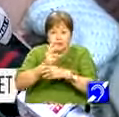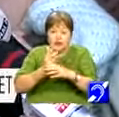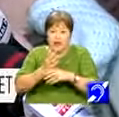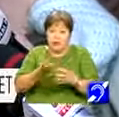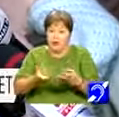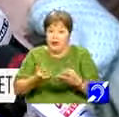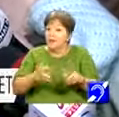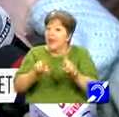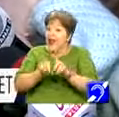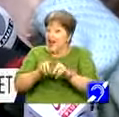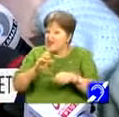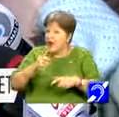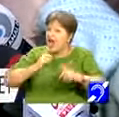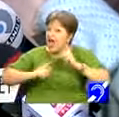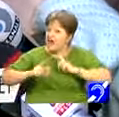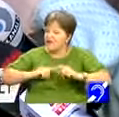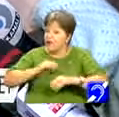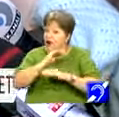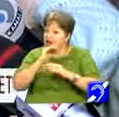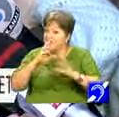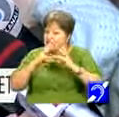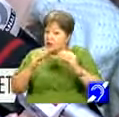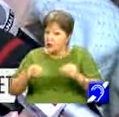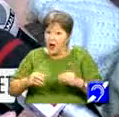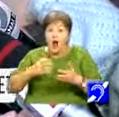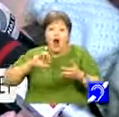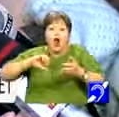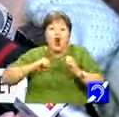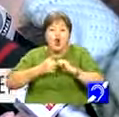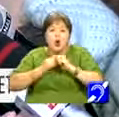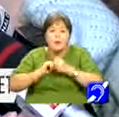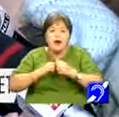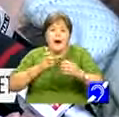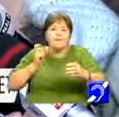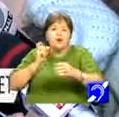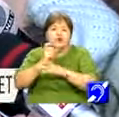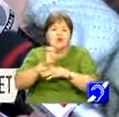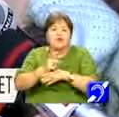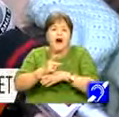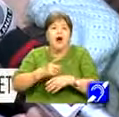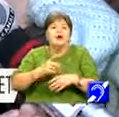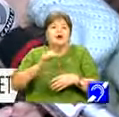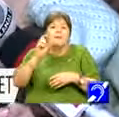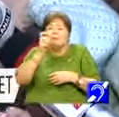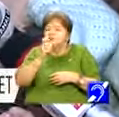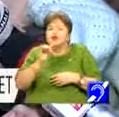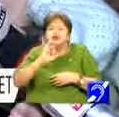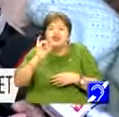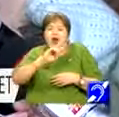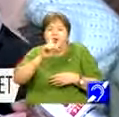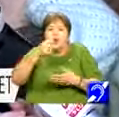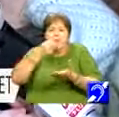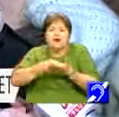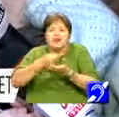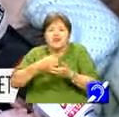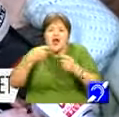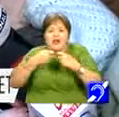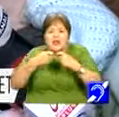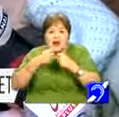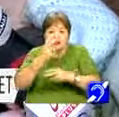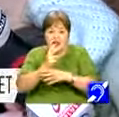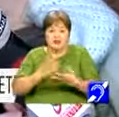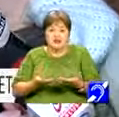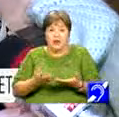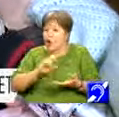nevoie de un efort National pentru combaterea evaziunii fiscale este inadmisibil Anisia că